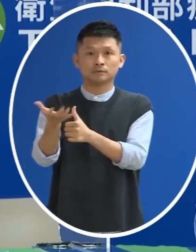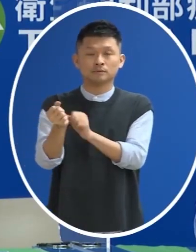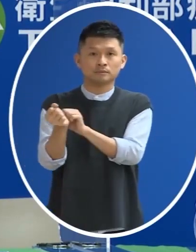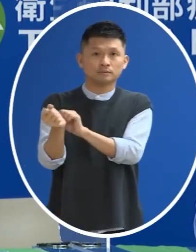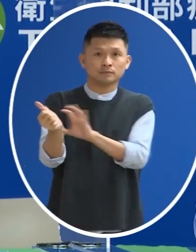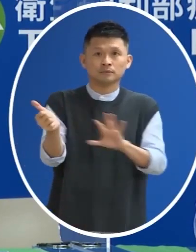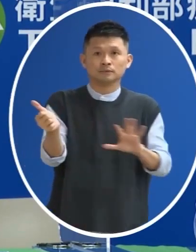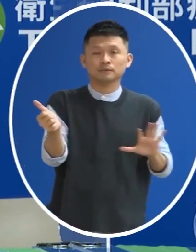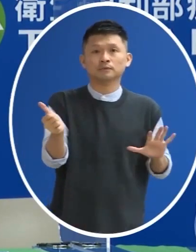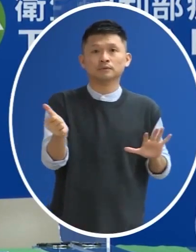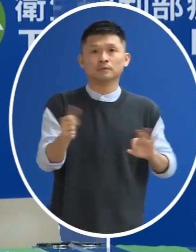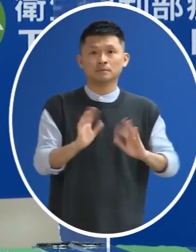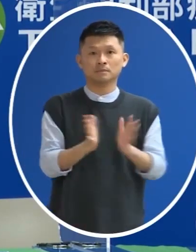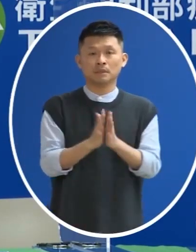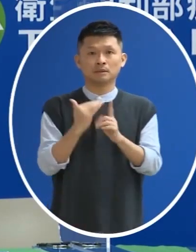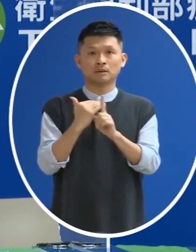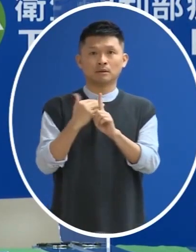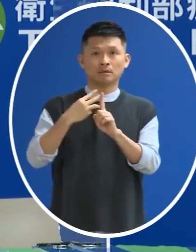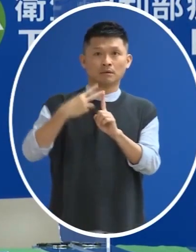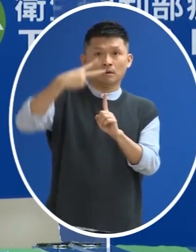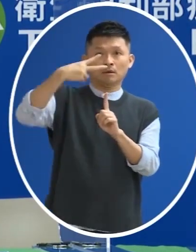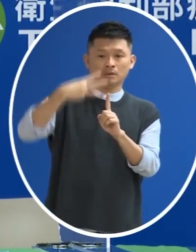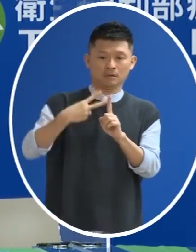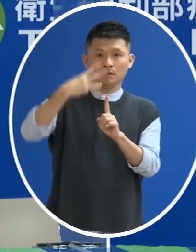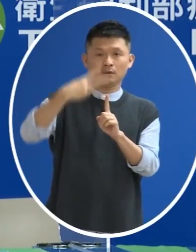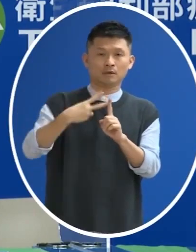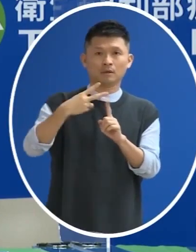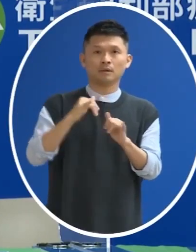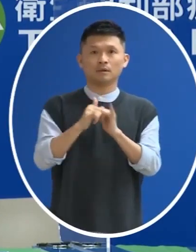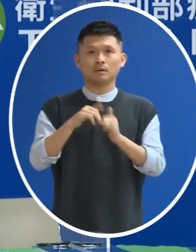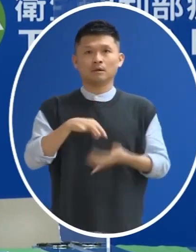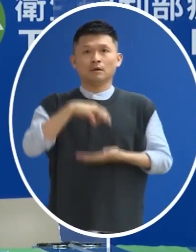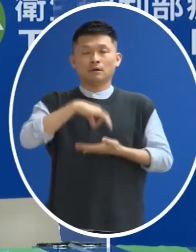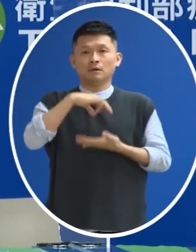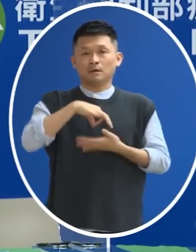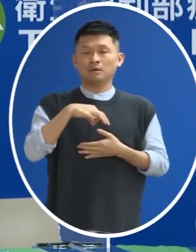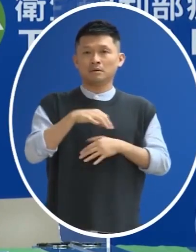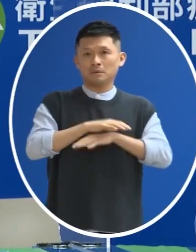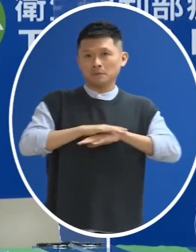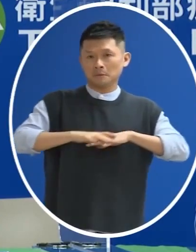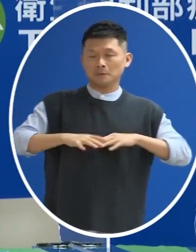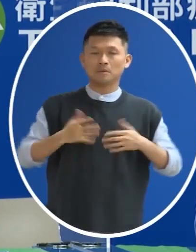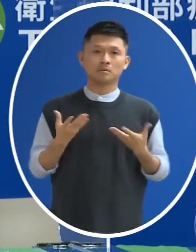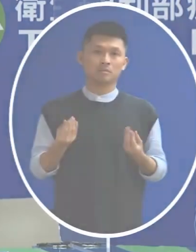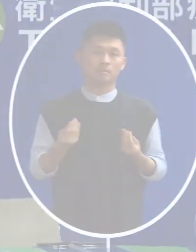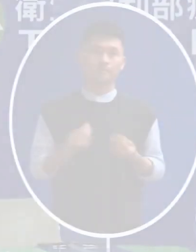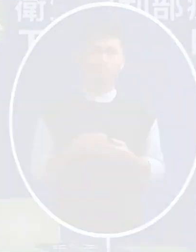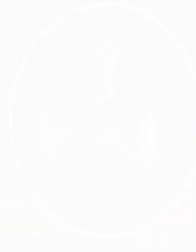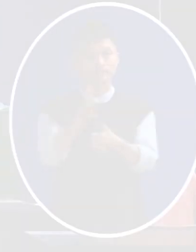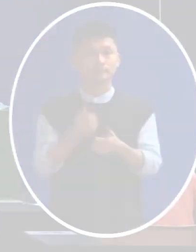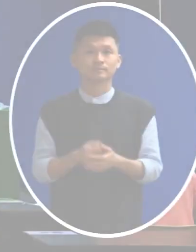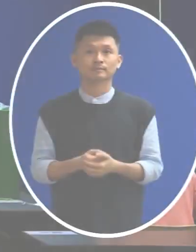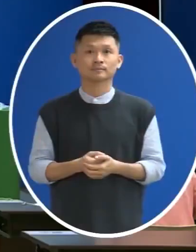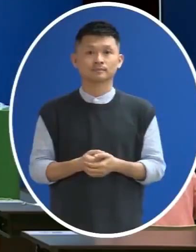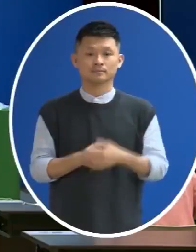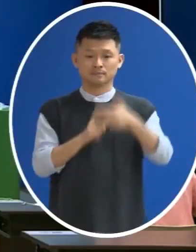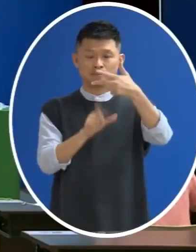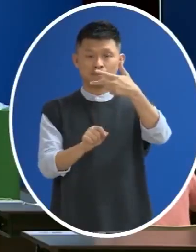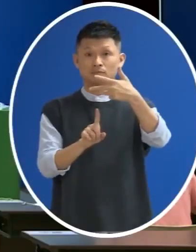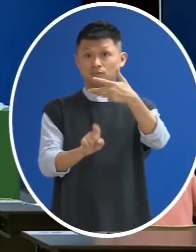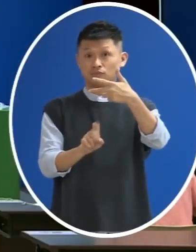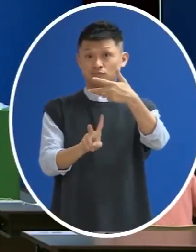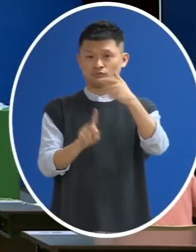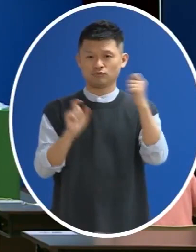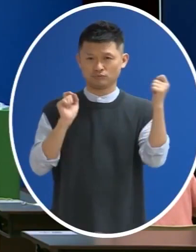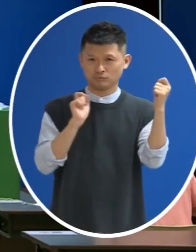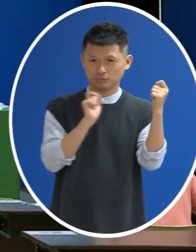变成要这个升降级，那对于社会的安定可能也不好。那我们现在正在研究中。 七月十二号马